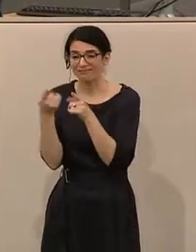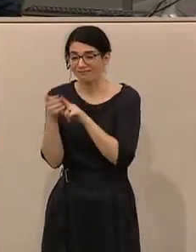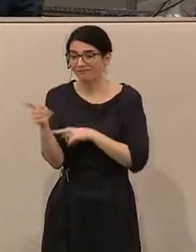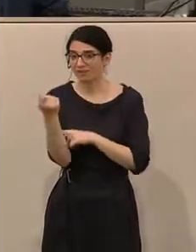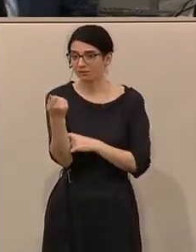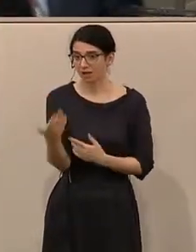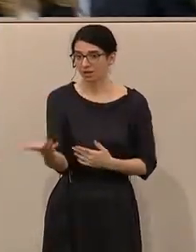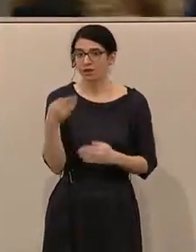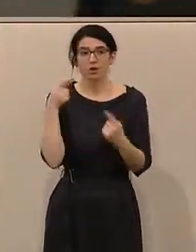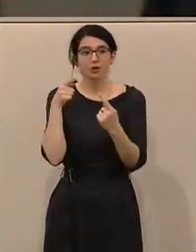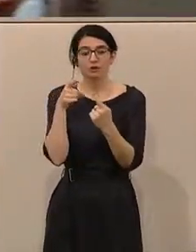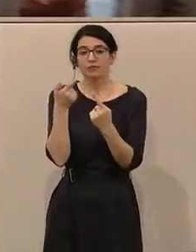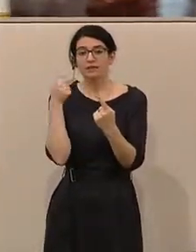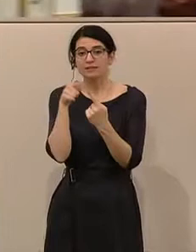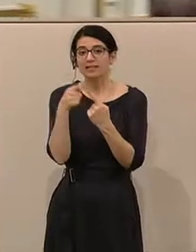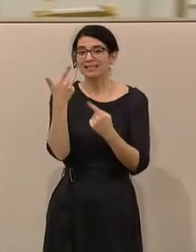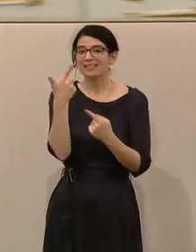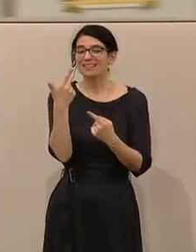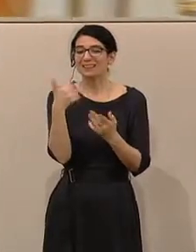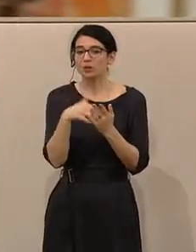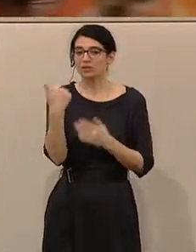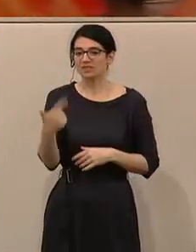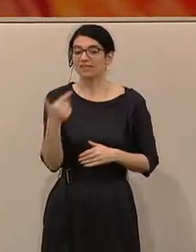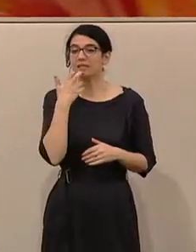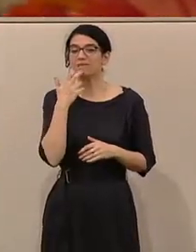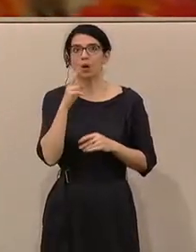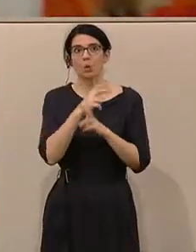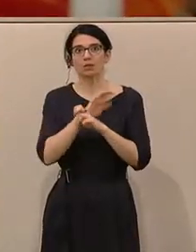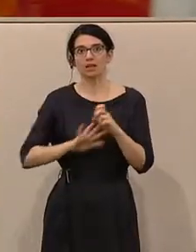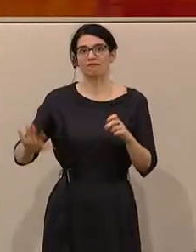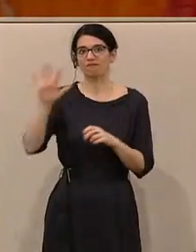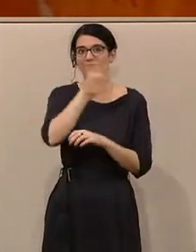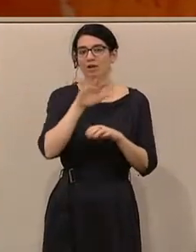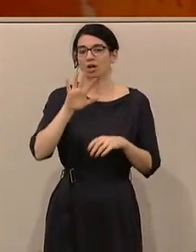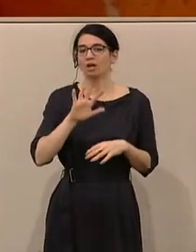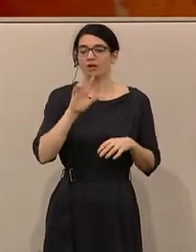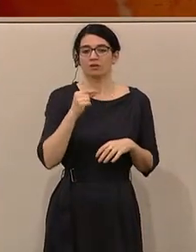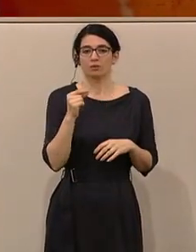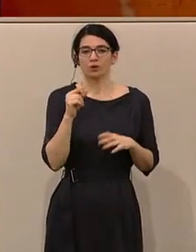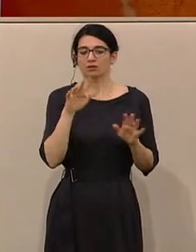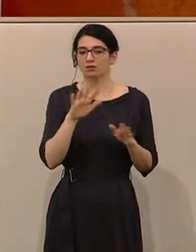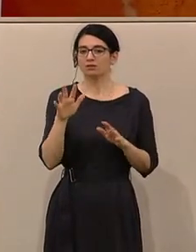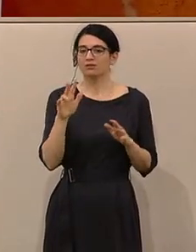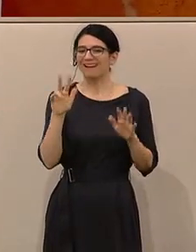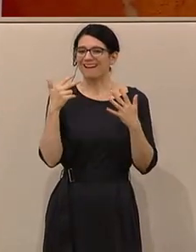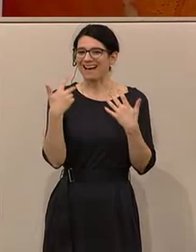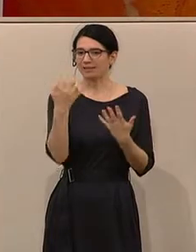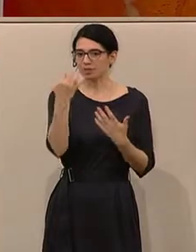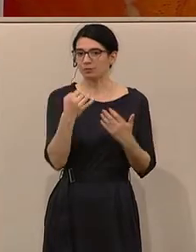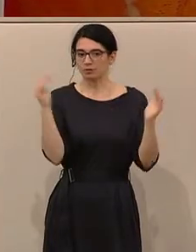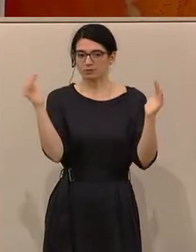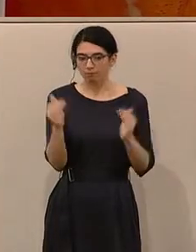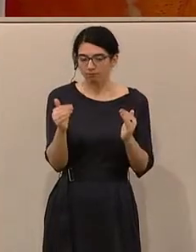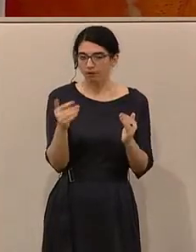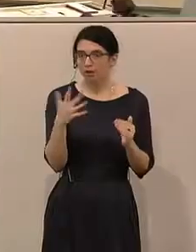als Ziel für 2020 angeben, eine Flächendeckung in Österreich von 85% auf 80% zu senken. Das heißt, die